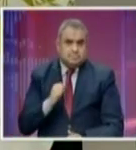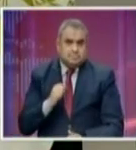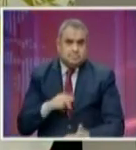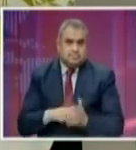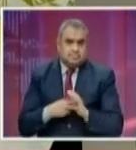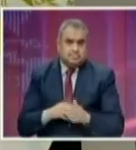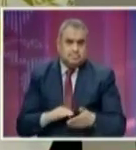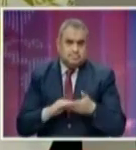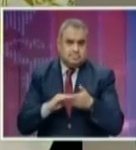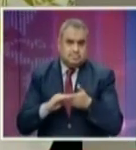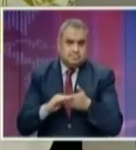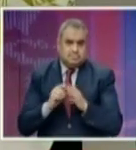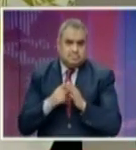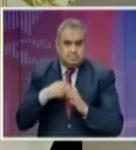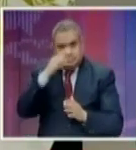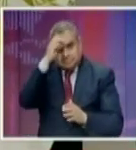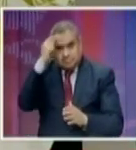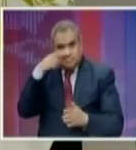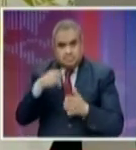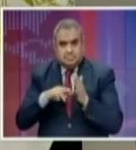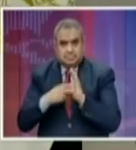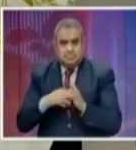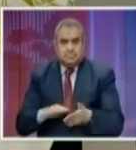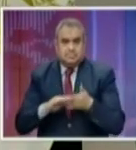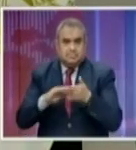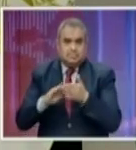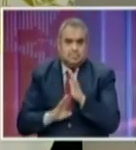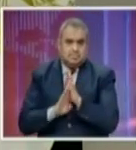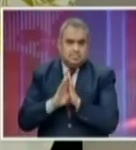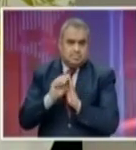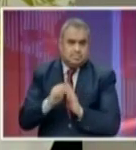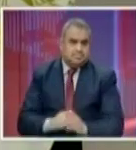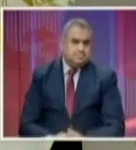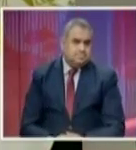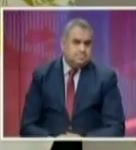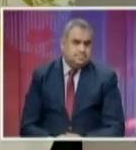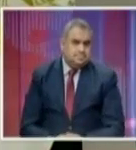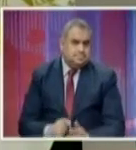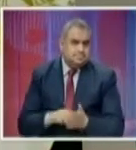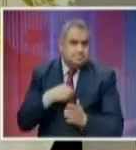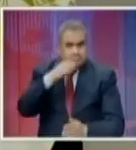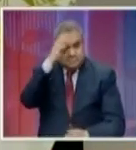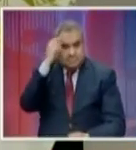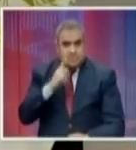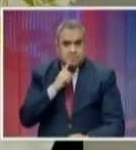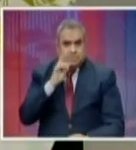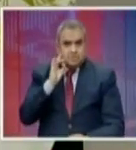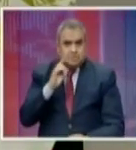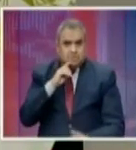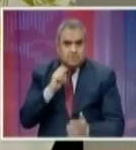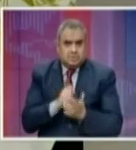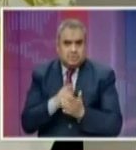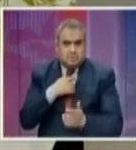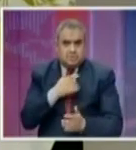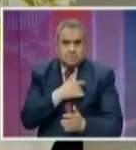ان شاء الله حلم انا مقال نازل وشاخر وعايز كرس وان شاء الله انا عرس انا